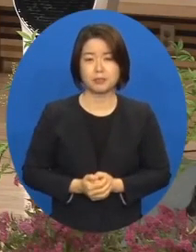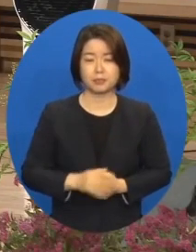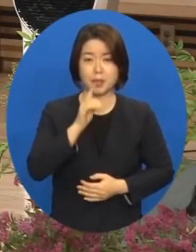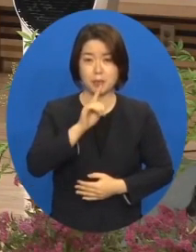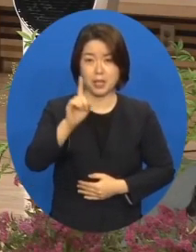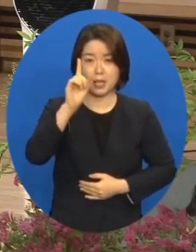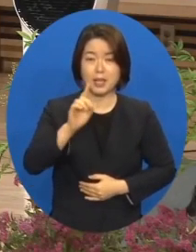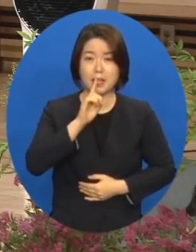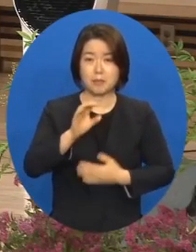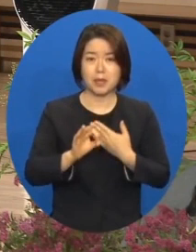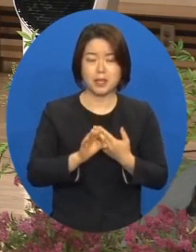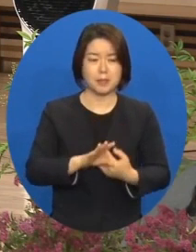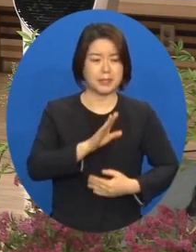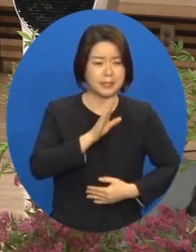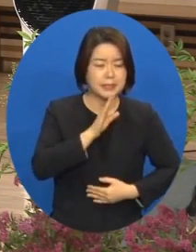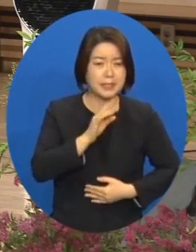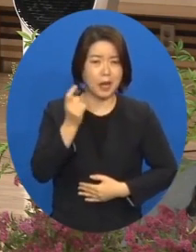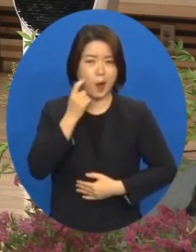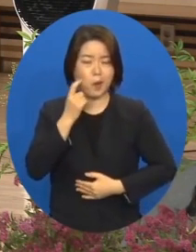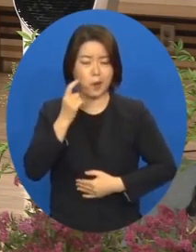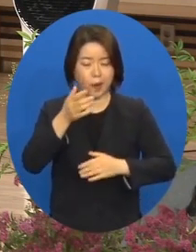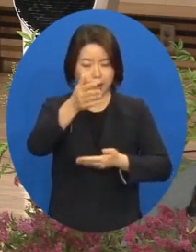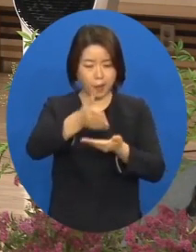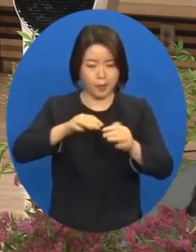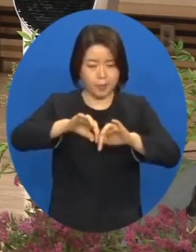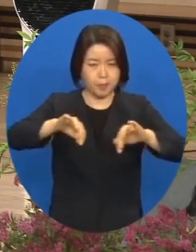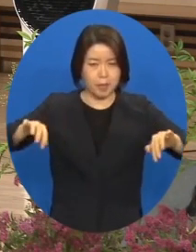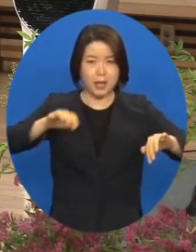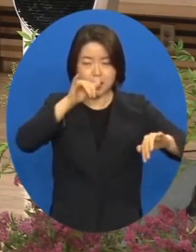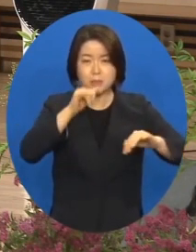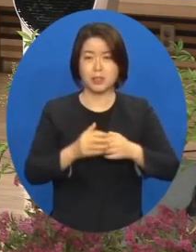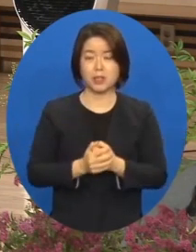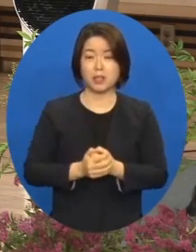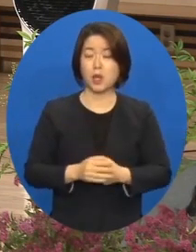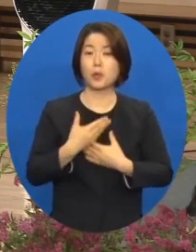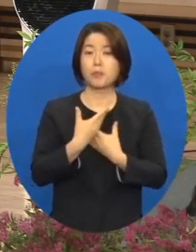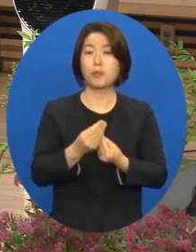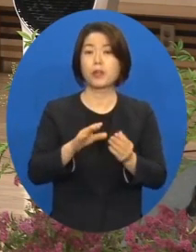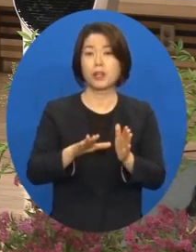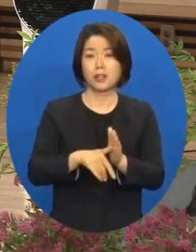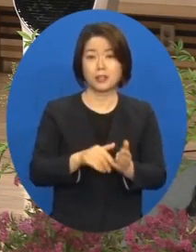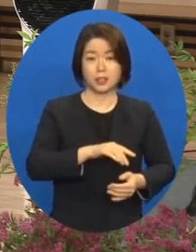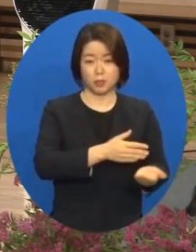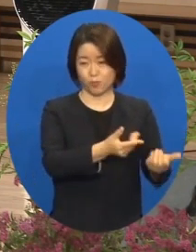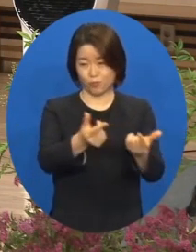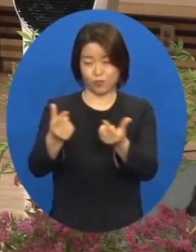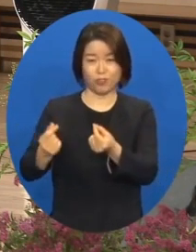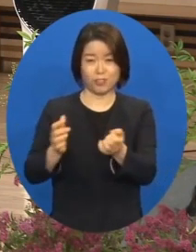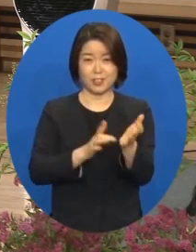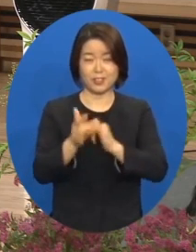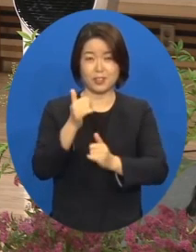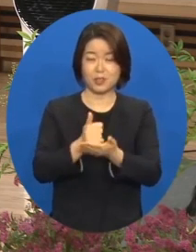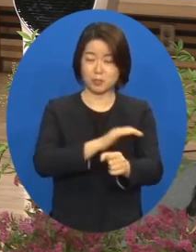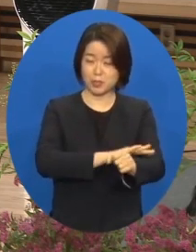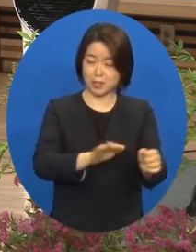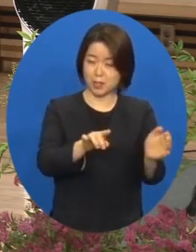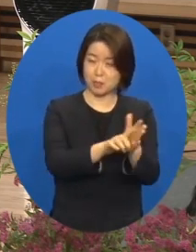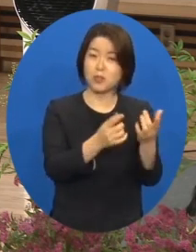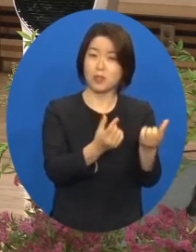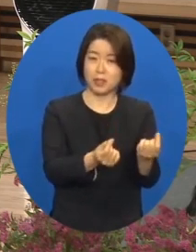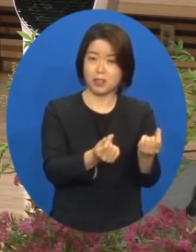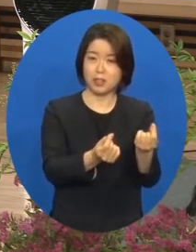말하면 진짜와 가짜가 갈라지는 거죠. 편안할 때는 다 그저 예수 잘 믿는 것 같지만 어려운